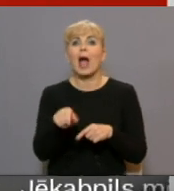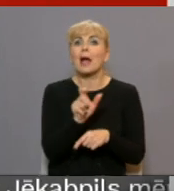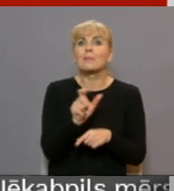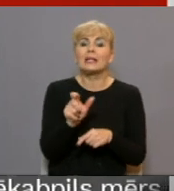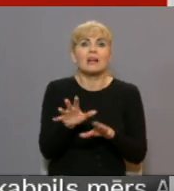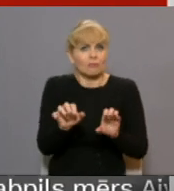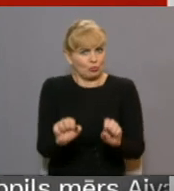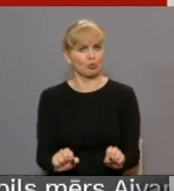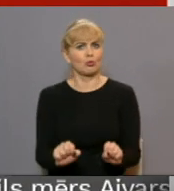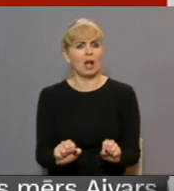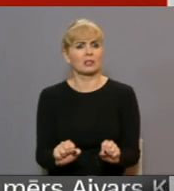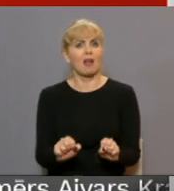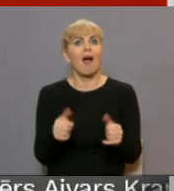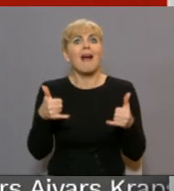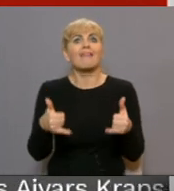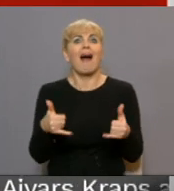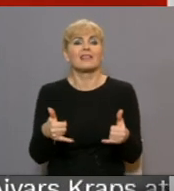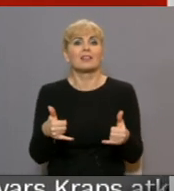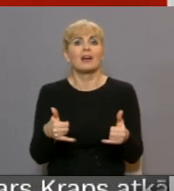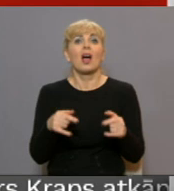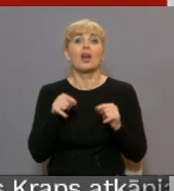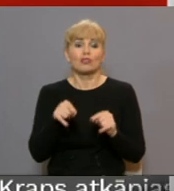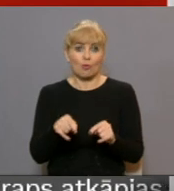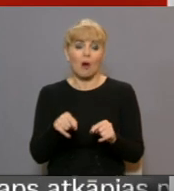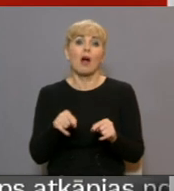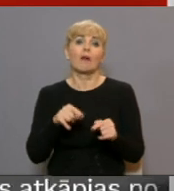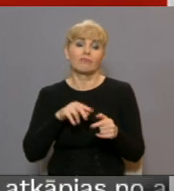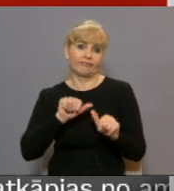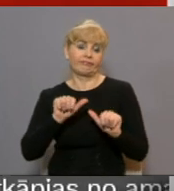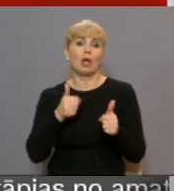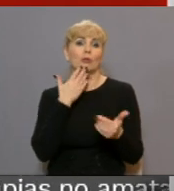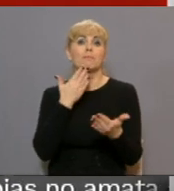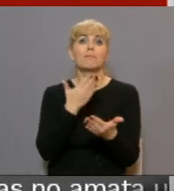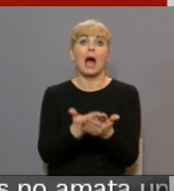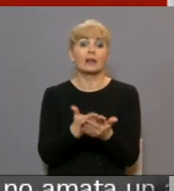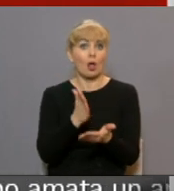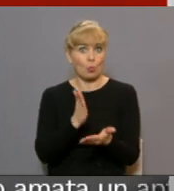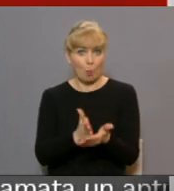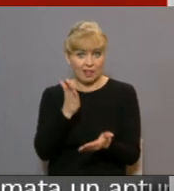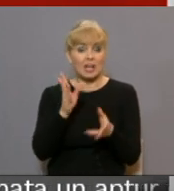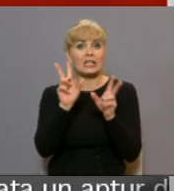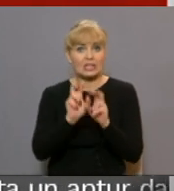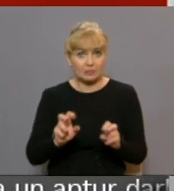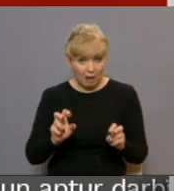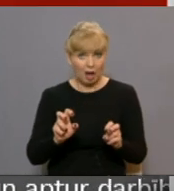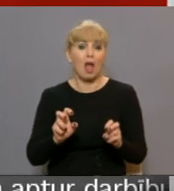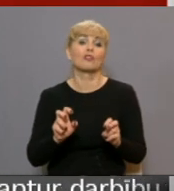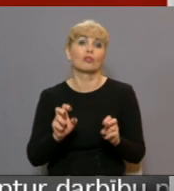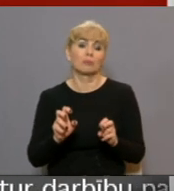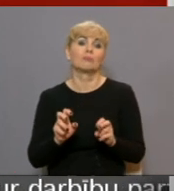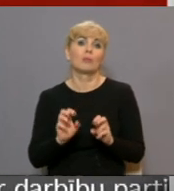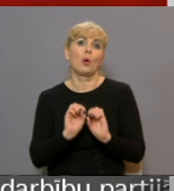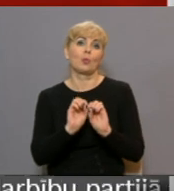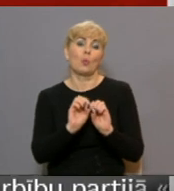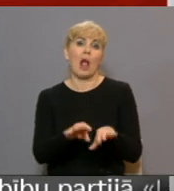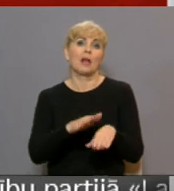turas pie tā krēsla. Es ar šo soli parādu to, ka, nu, kamēr notiek izmeklēšana, lūdzu, es nolieku